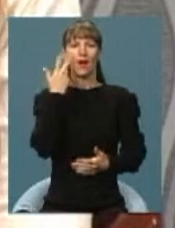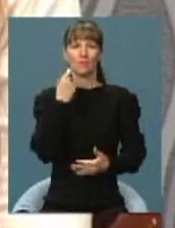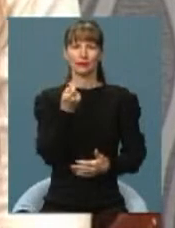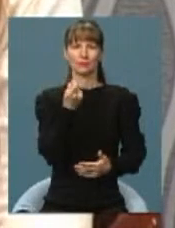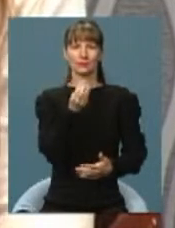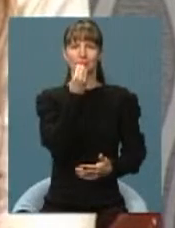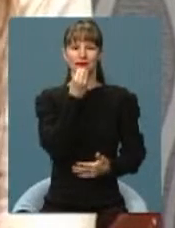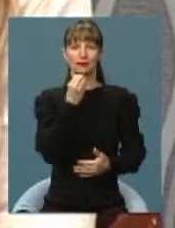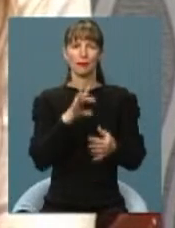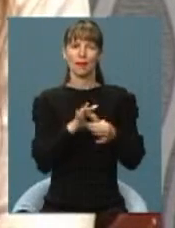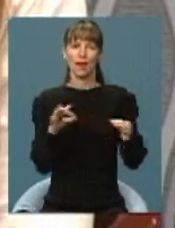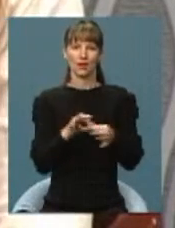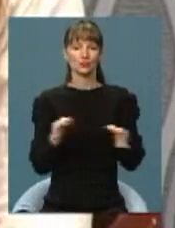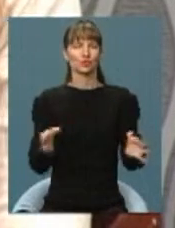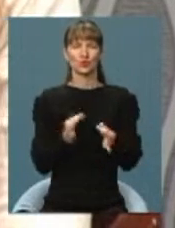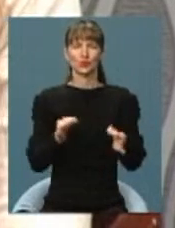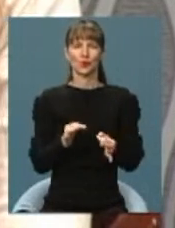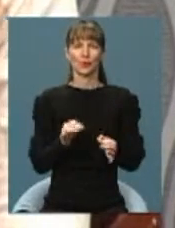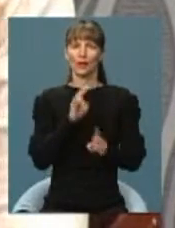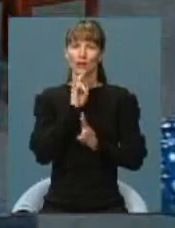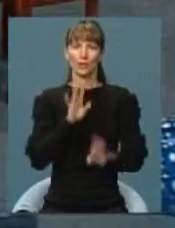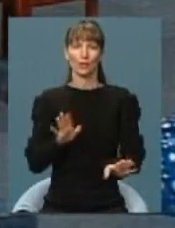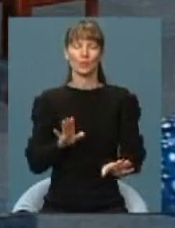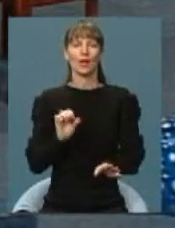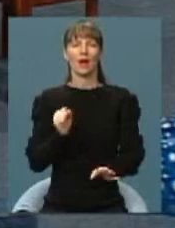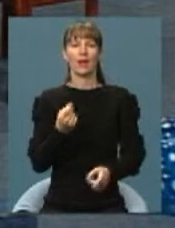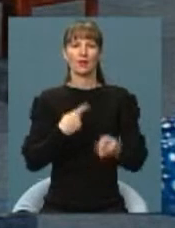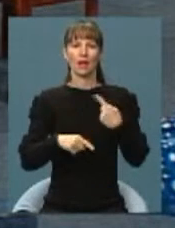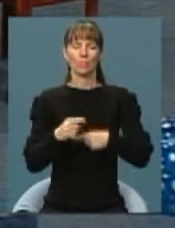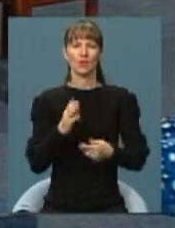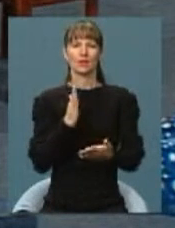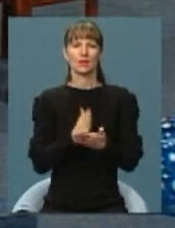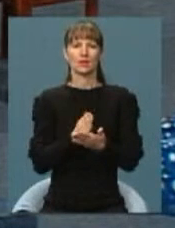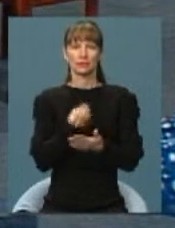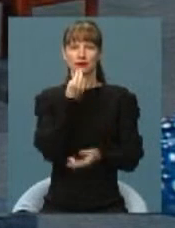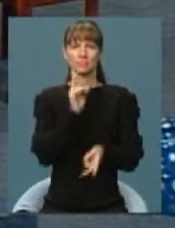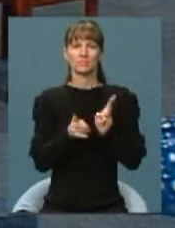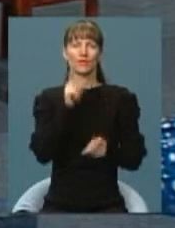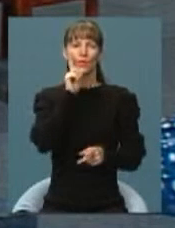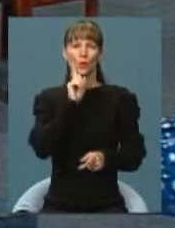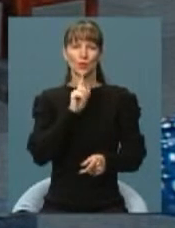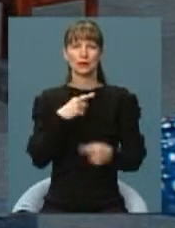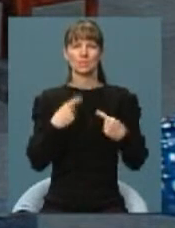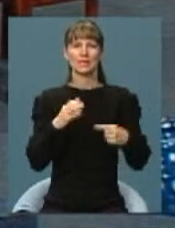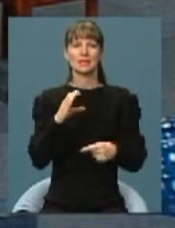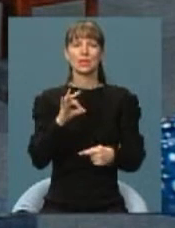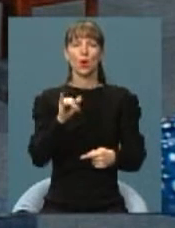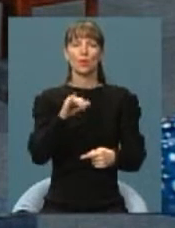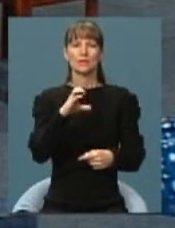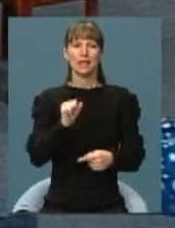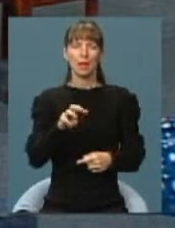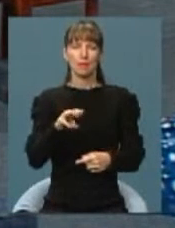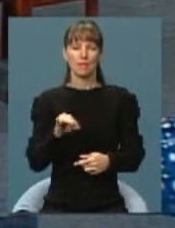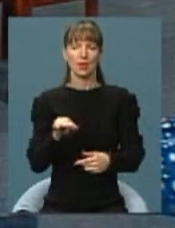з'їсти порцію спагетті, то нічого з тобою не трапиться, так? А навпаки, якщо ще спагетті смачно приготовлені з якимись соусами або з якимись